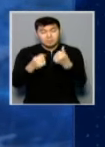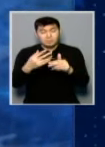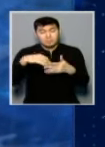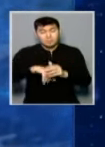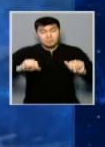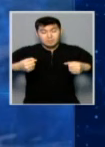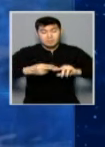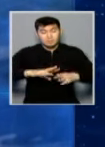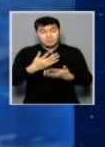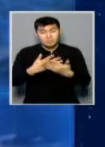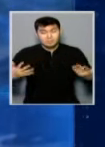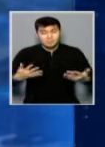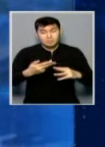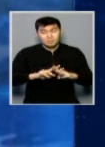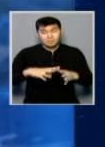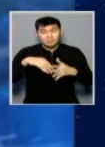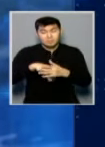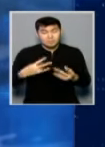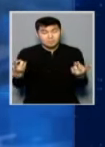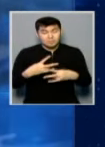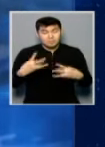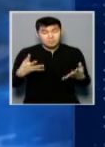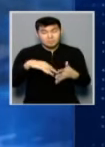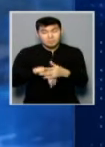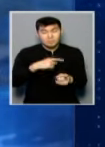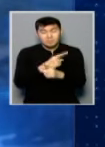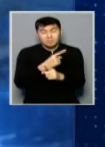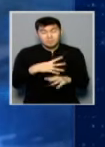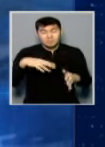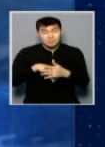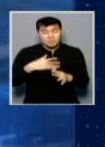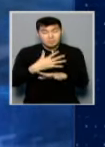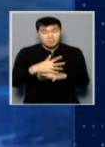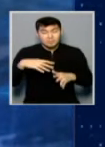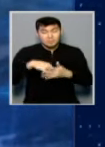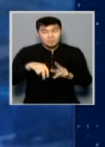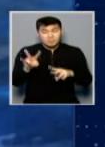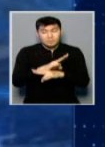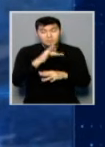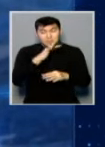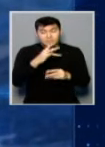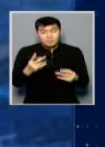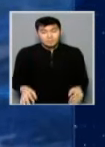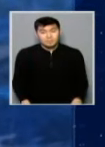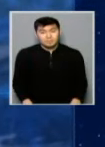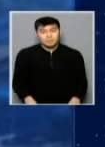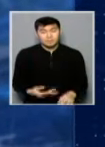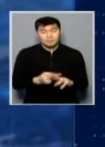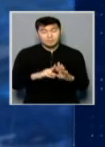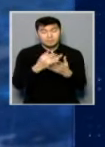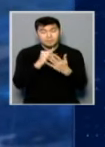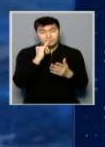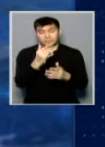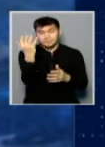на мотоциклах, автомобилях вне переправ. Ни в коем случае нельзя выходить на лед в темное время суток и при плохой